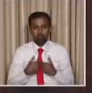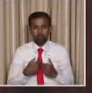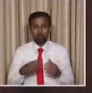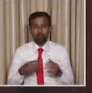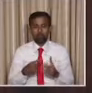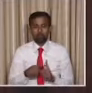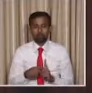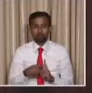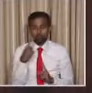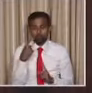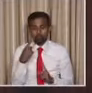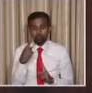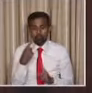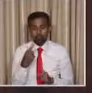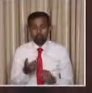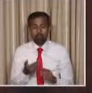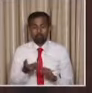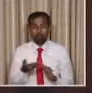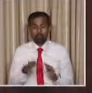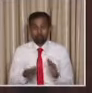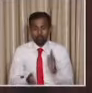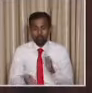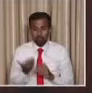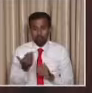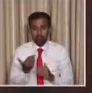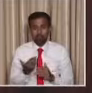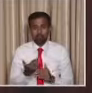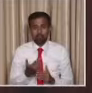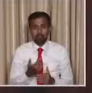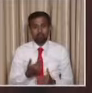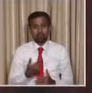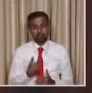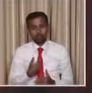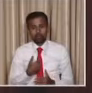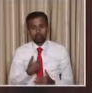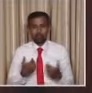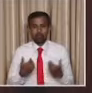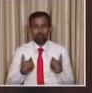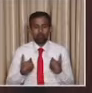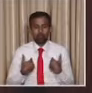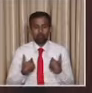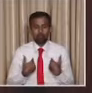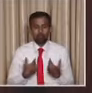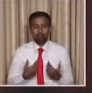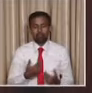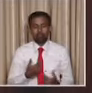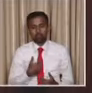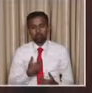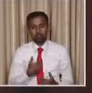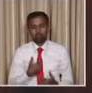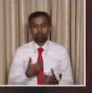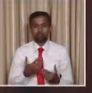සංවර්ධනය ගමඩ ගෙනියන්න අපි පිපාසාවෙන් හිටපු මිනිස්සු අද මේ පිපාසාව